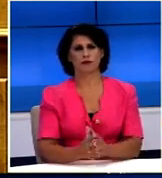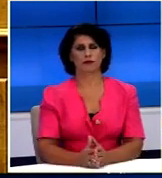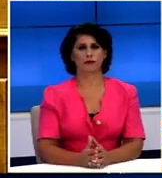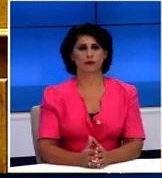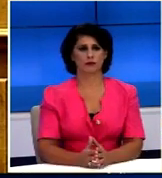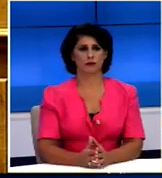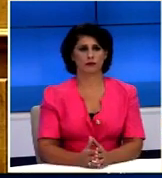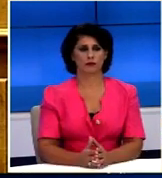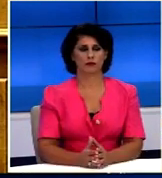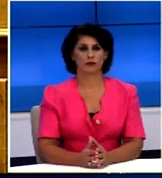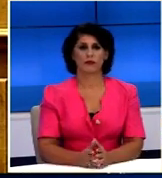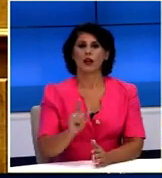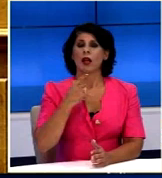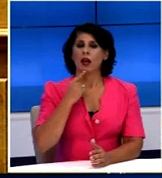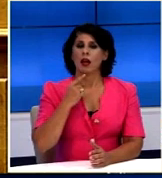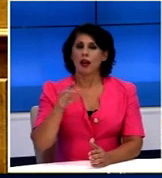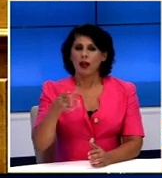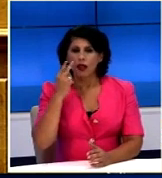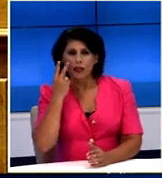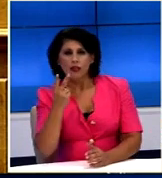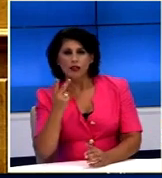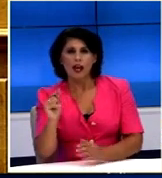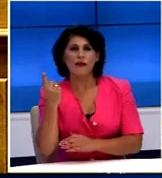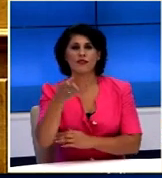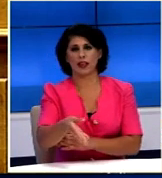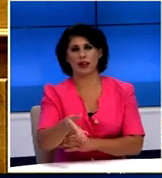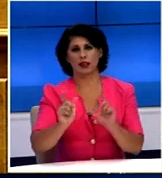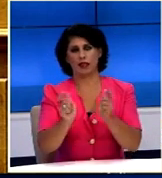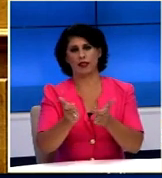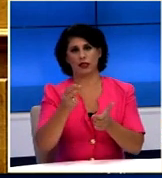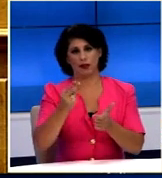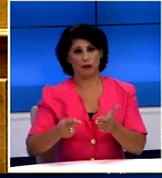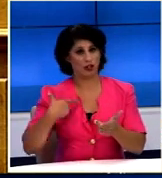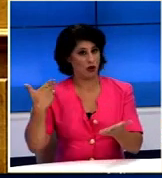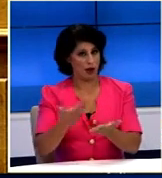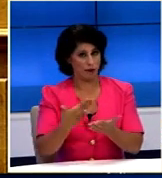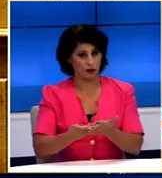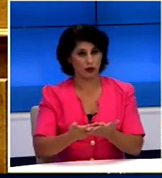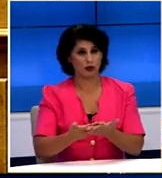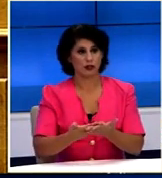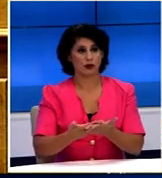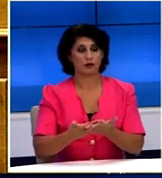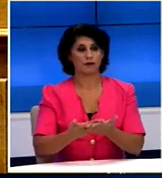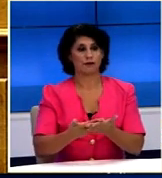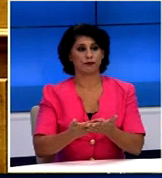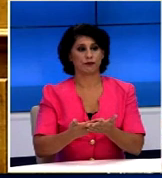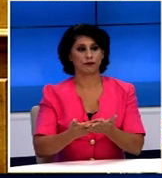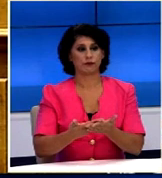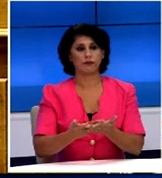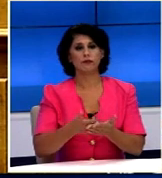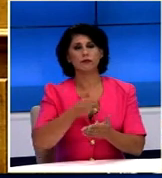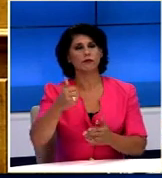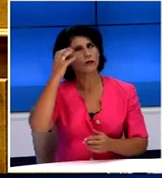Σημαία ευκαιρίας στα εθνικά ζητήματα. Και για να σας το αποδείξω αυτό, δεν έχω παρά να